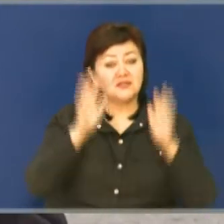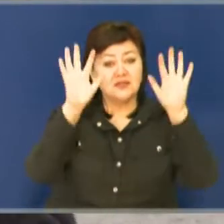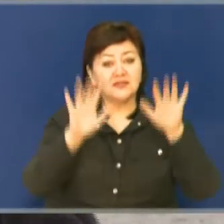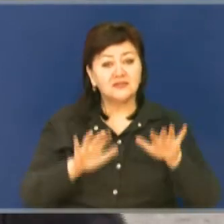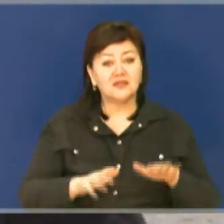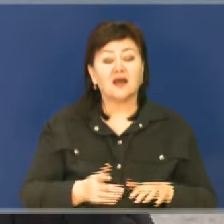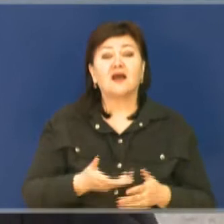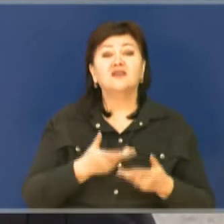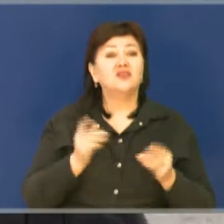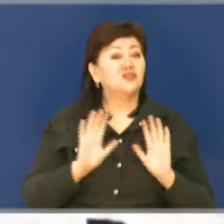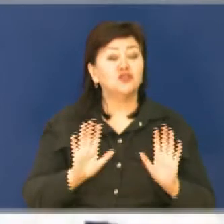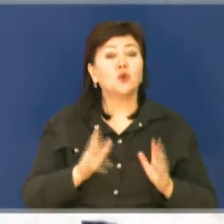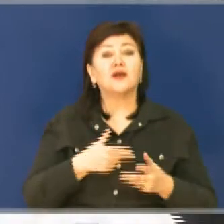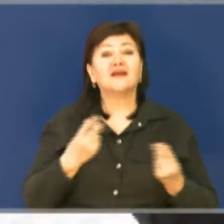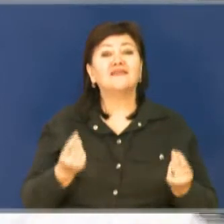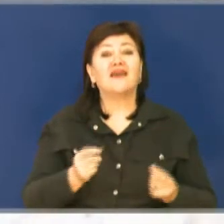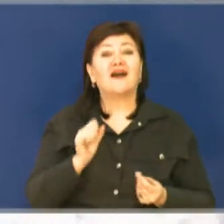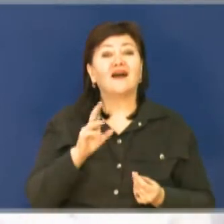там, где акимат, все это.